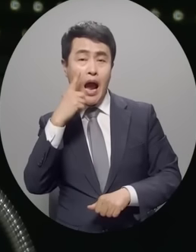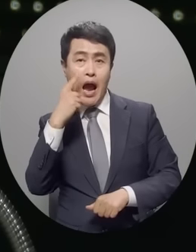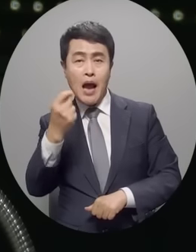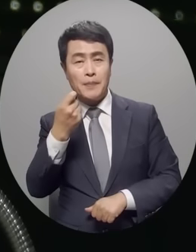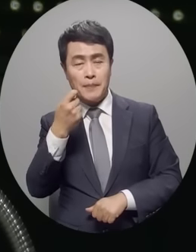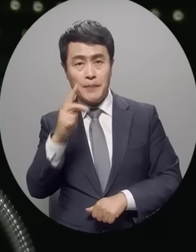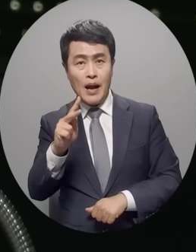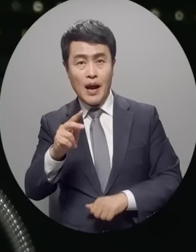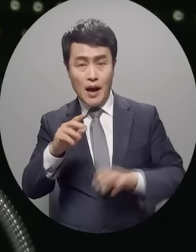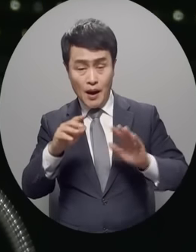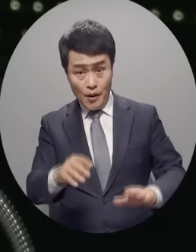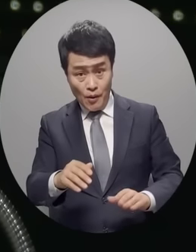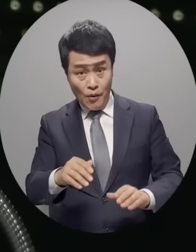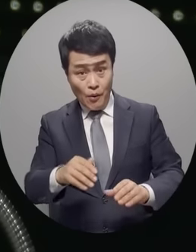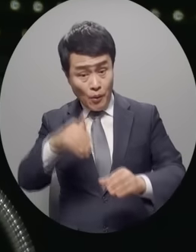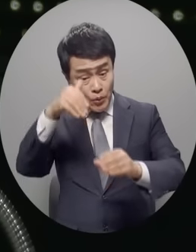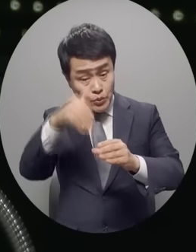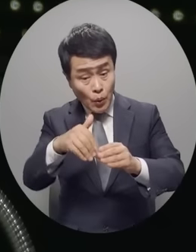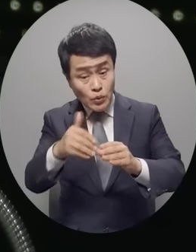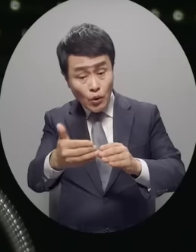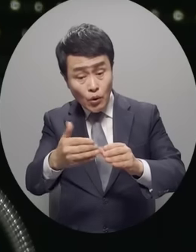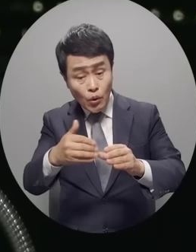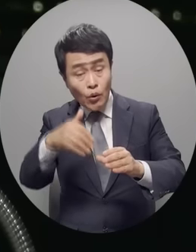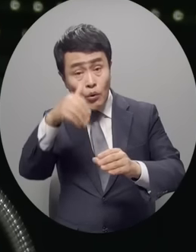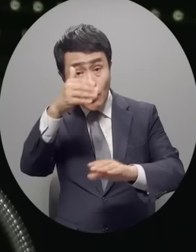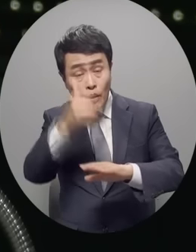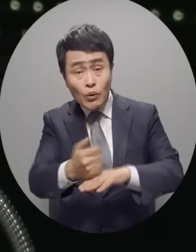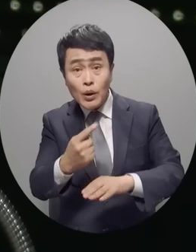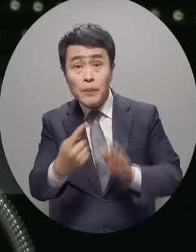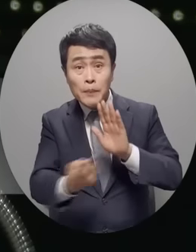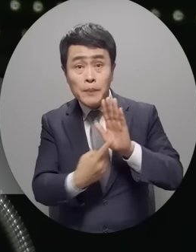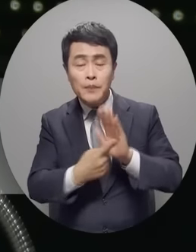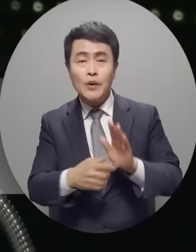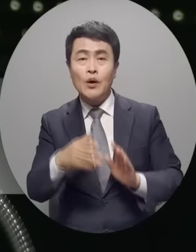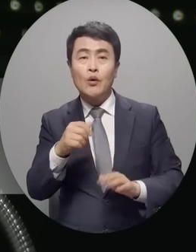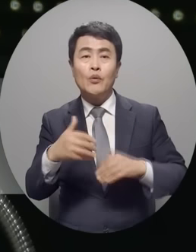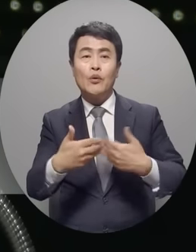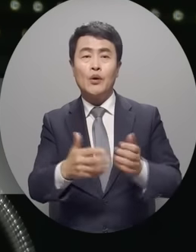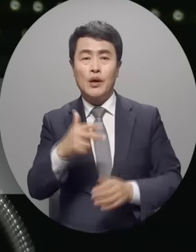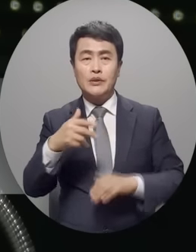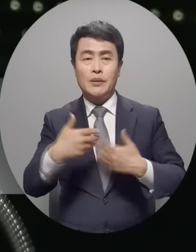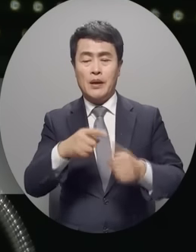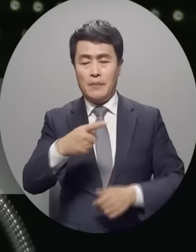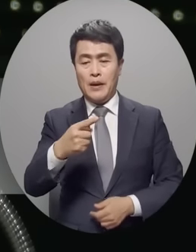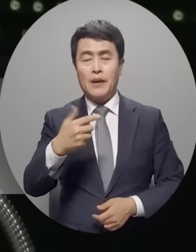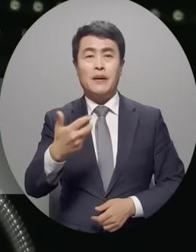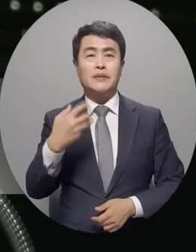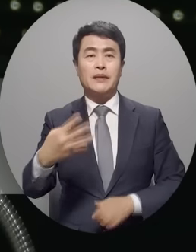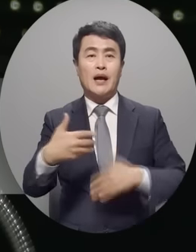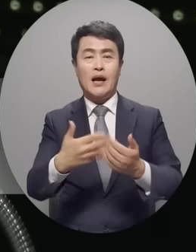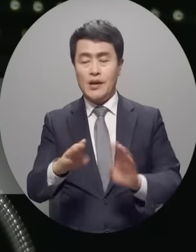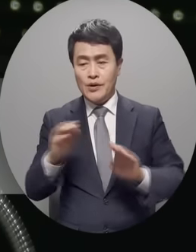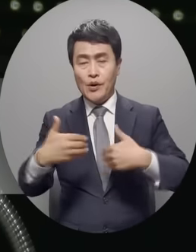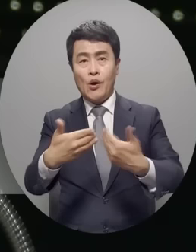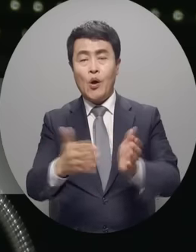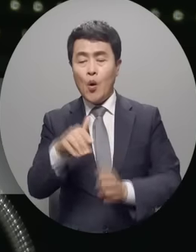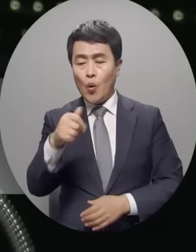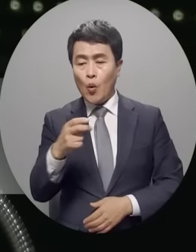방송사들이 총선 출구 조사를 발표했습니다. 후지테레비는 자민당이 184석, 연립여당인